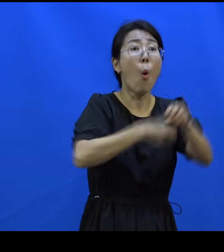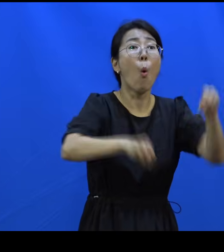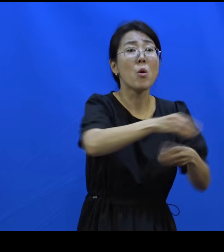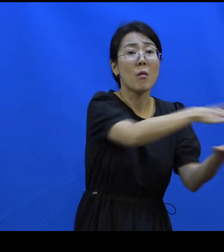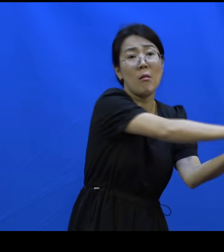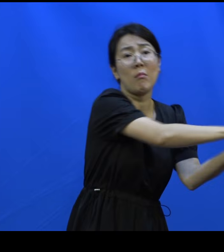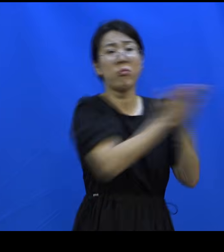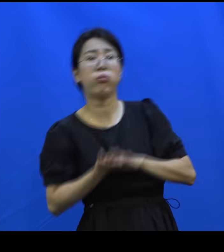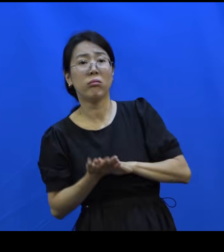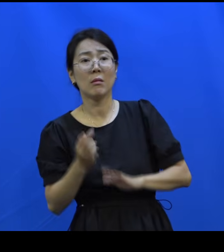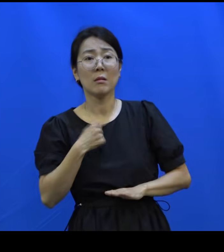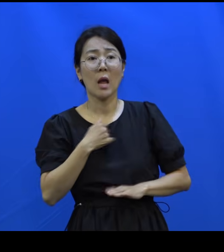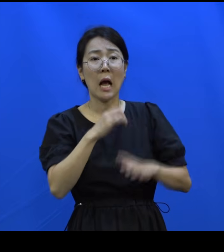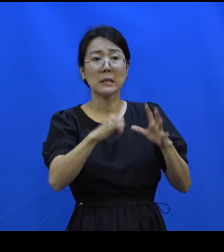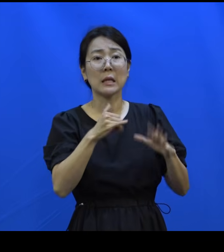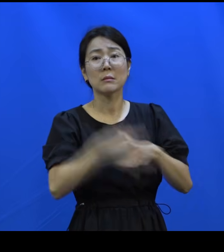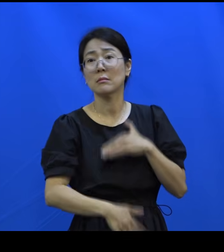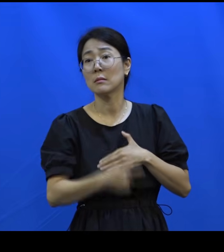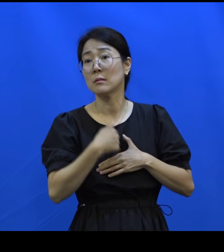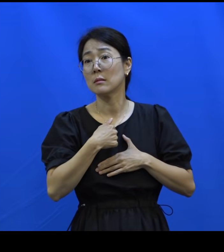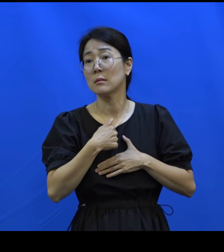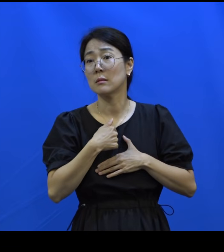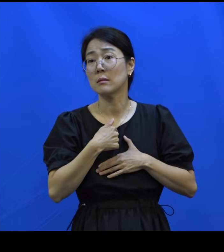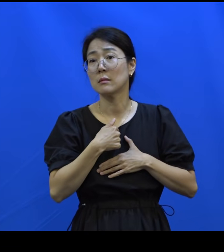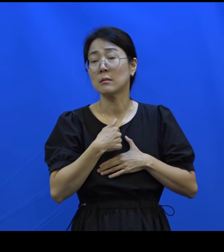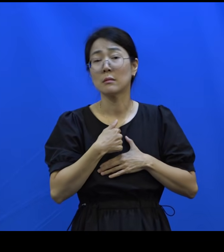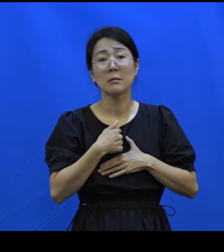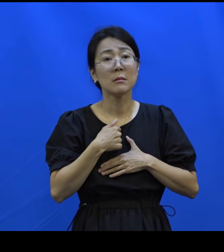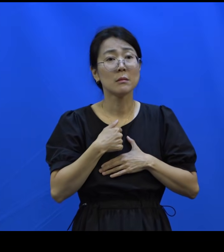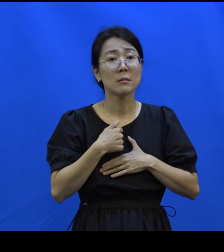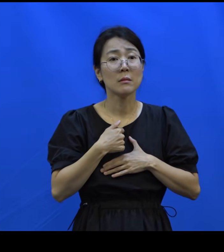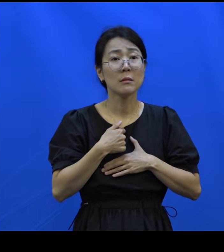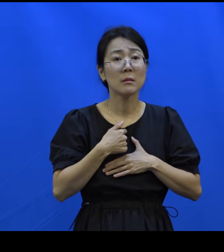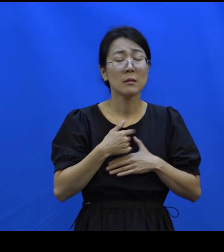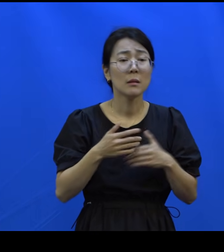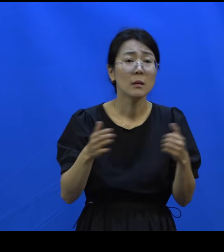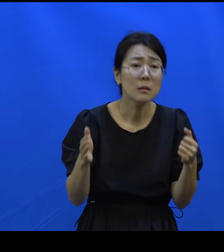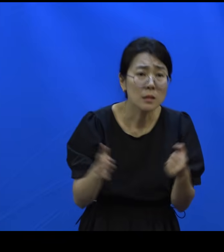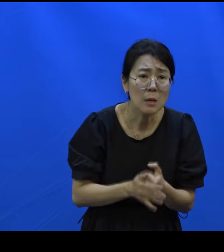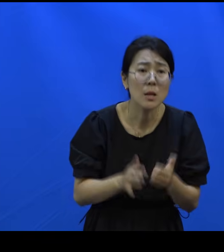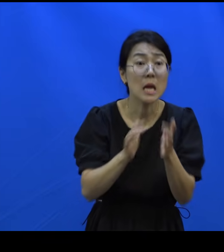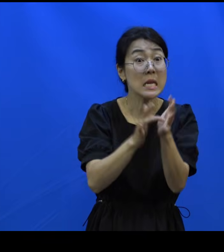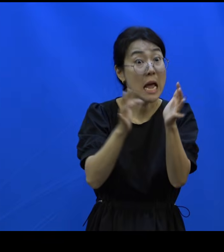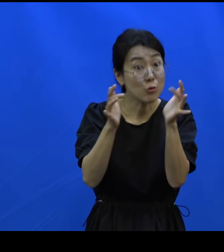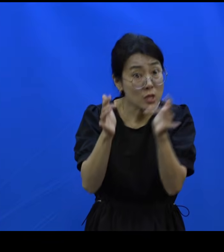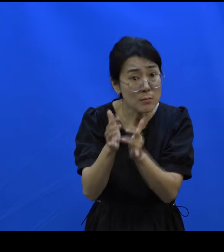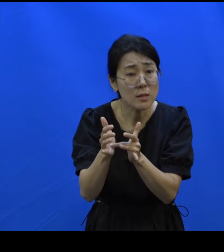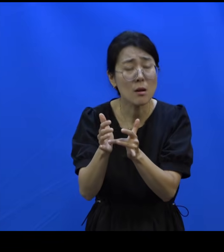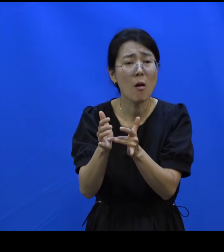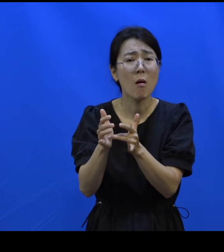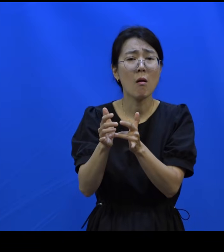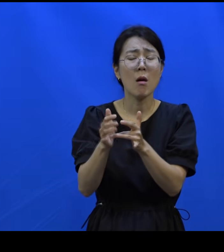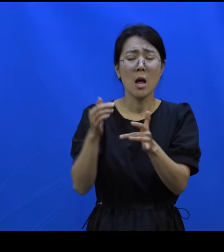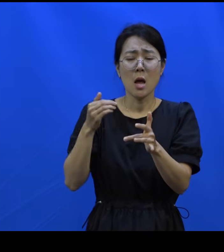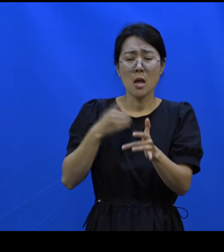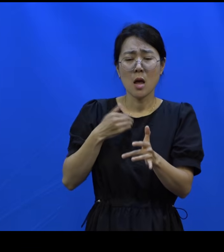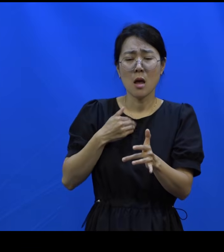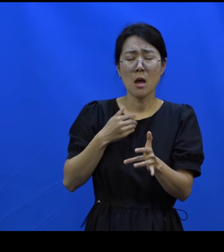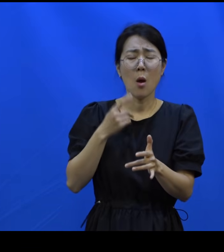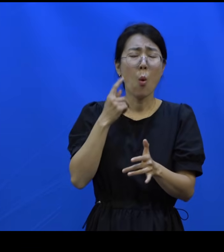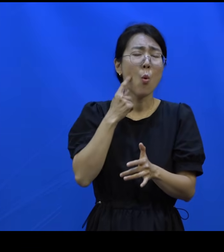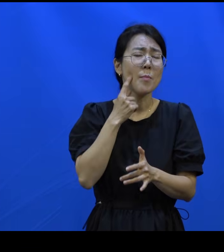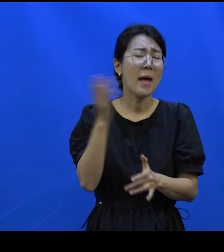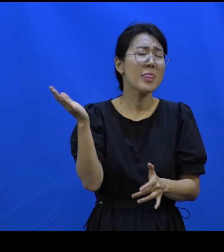여러분, 세상과 차이를 가져올 때 무슨 일이 일어납니까? 삶의 획헌과 차이가 세상을 바꾼다는 거예요. 예수님이 2000년 전에 꿈꾸셨던 거예요.